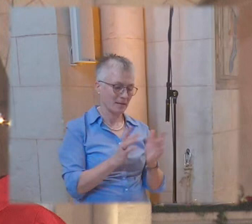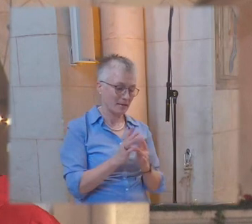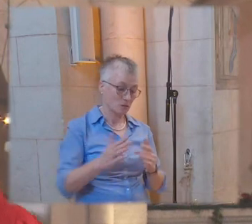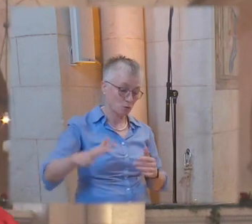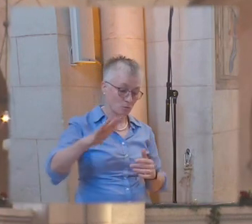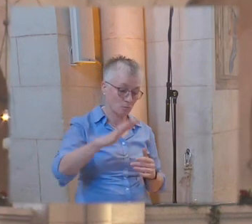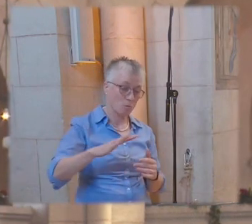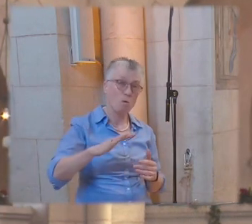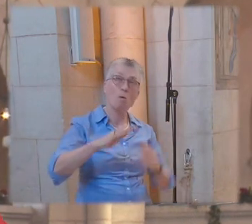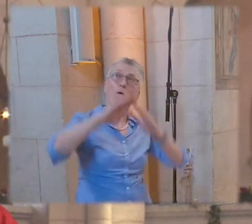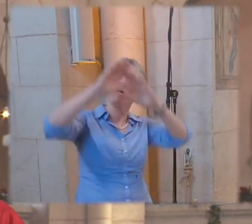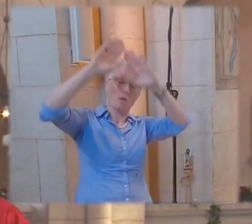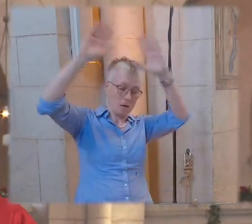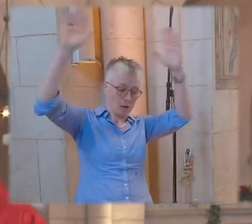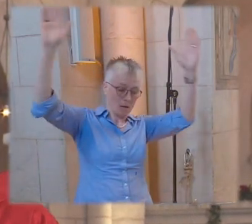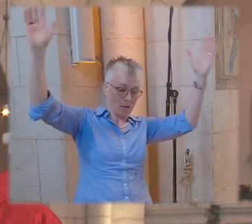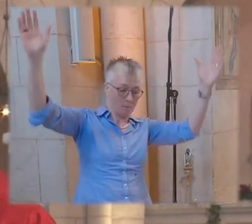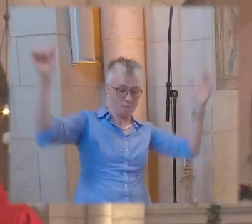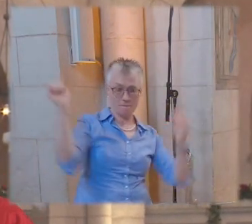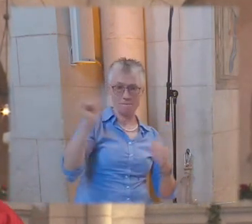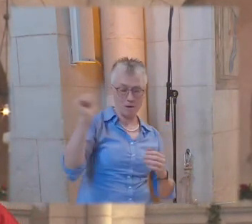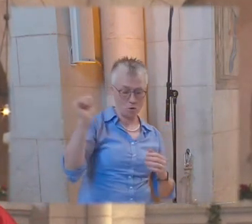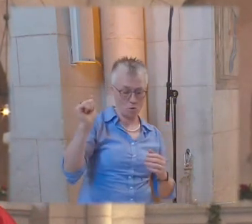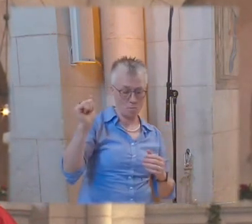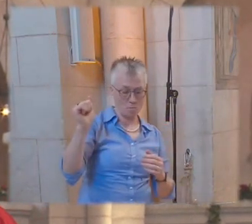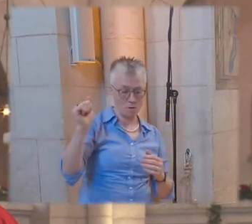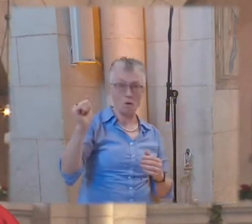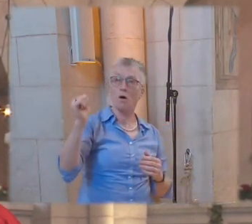In jener Zeit sprach Jesus zu Nikodemus: